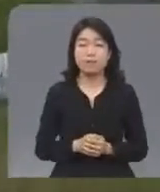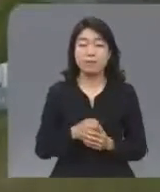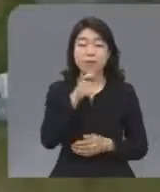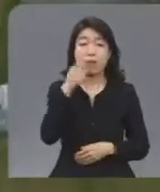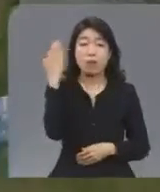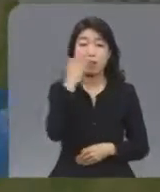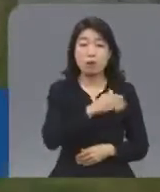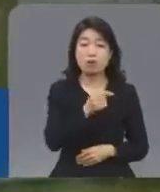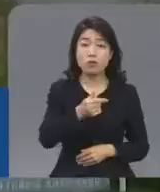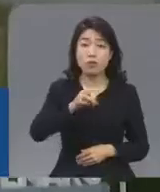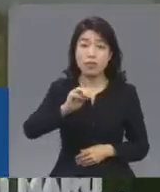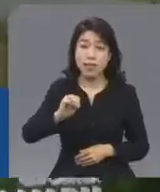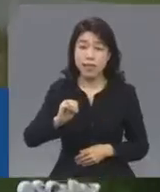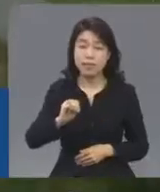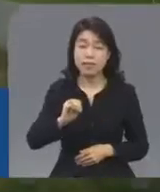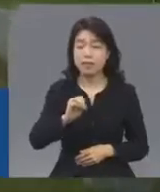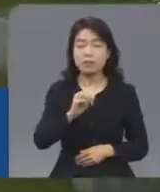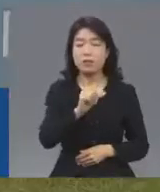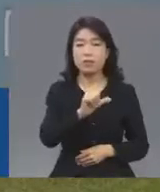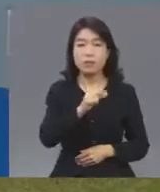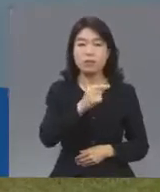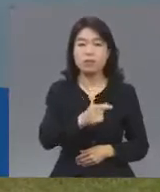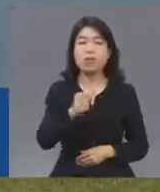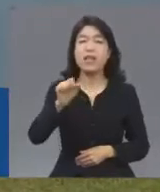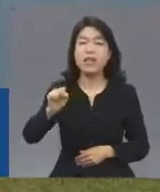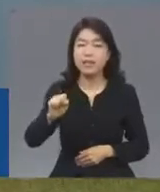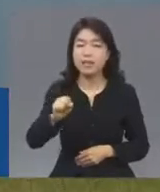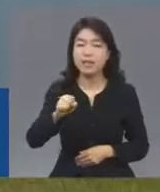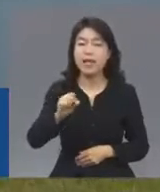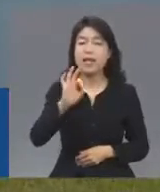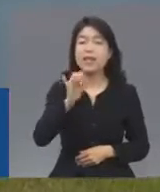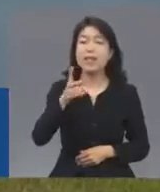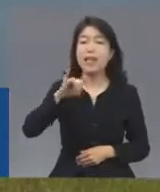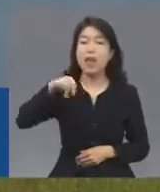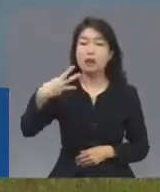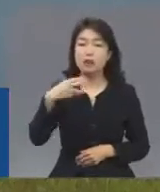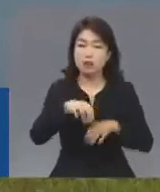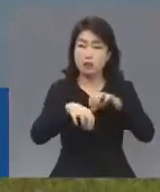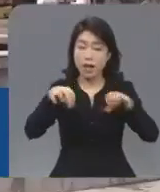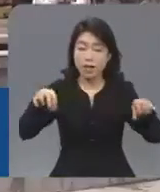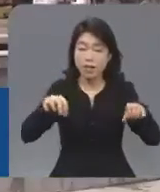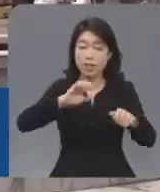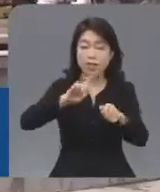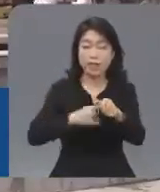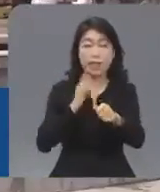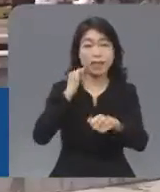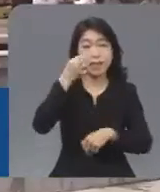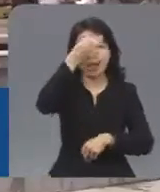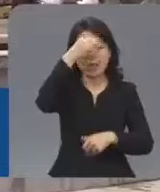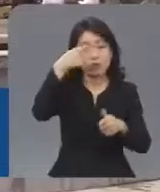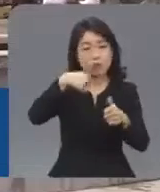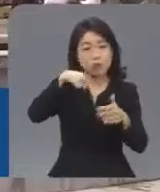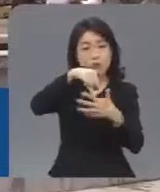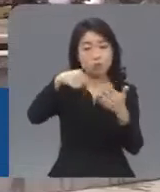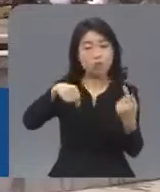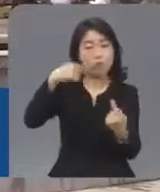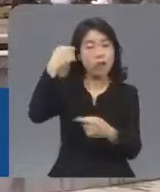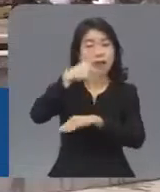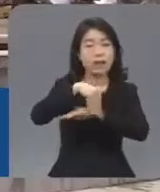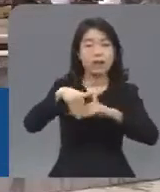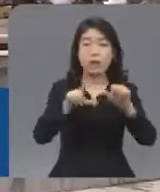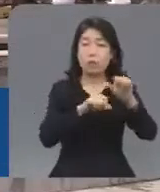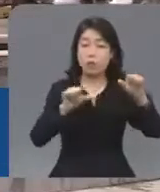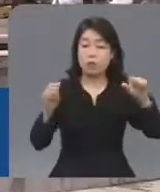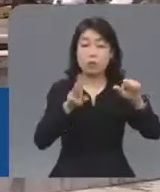여수 GS칼텍스 예울마루 개관 10주년을 맞아 생태예술 교육 프로그램이 선보입니다. 어린이날인 다음 달